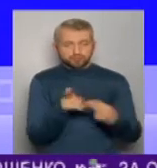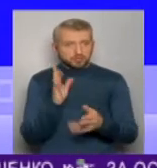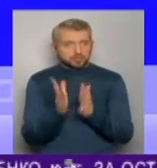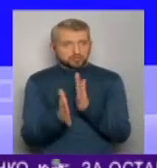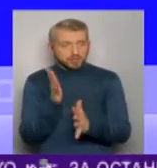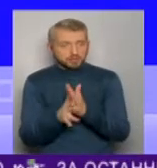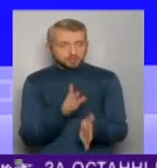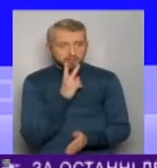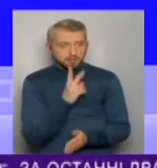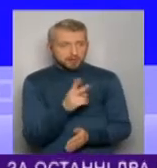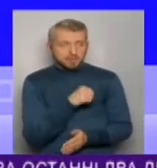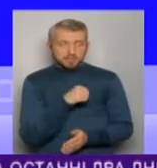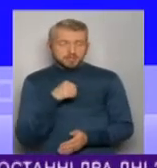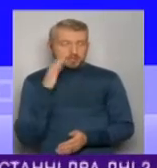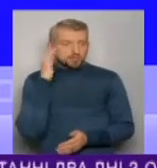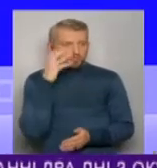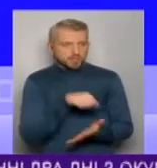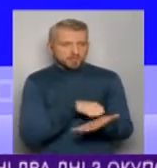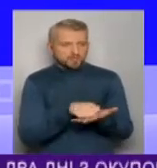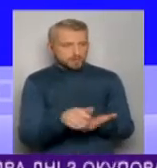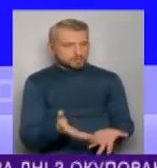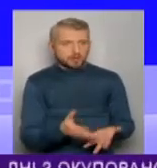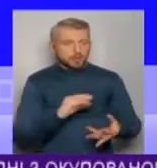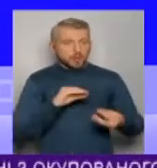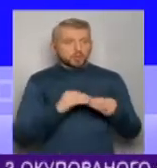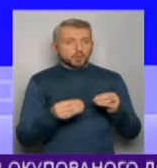ви бачите, самий чорний асфальт, тобто проблем